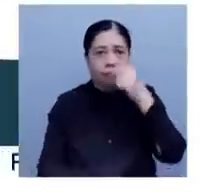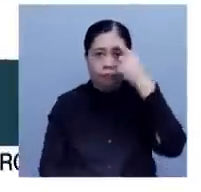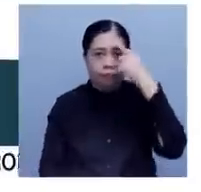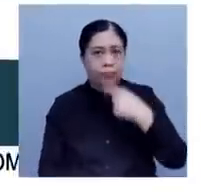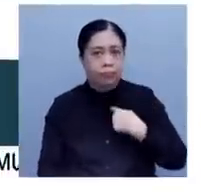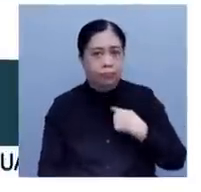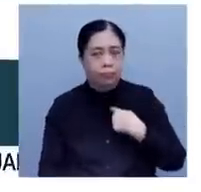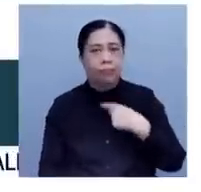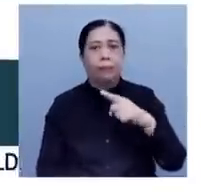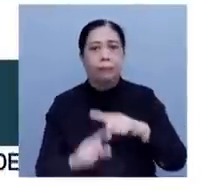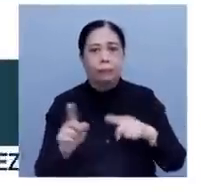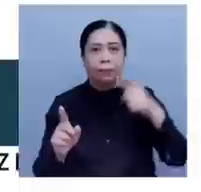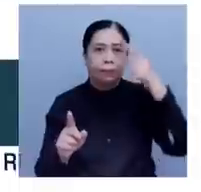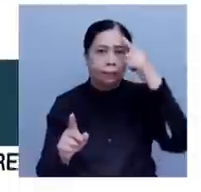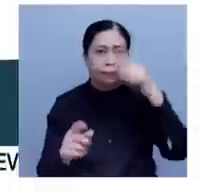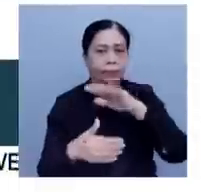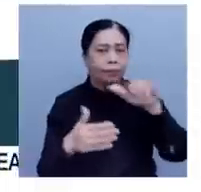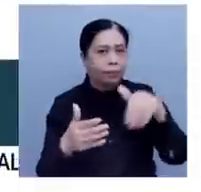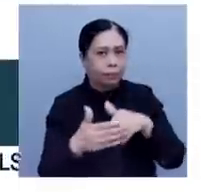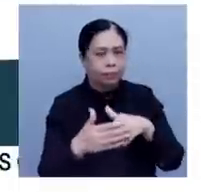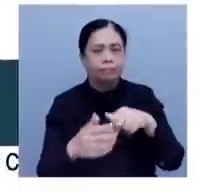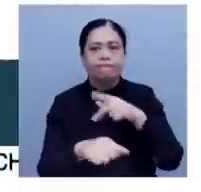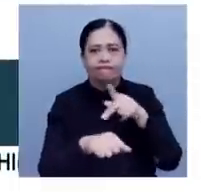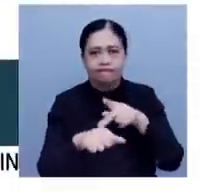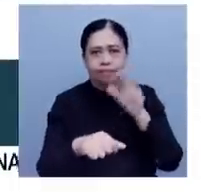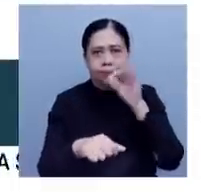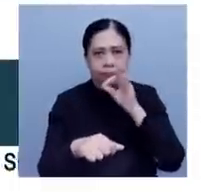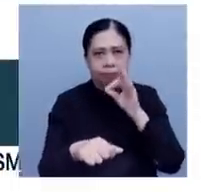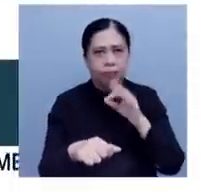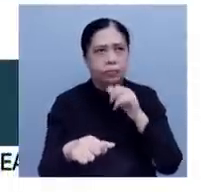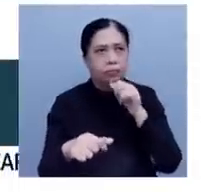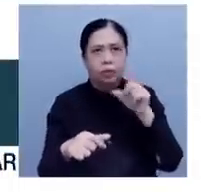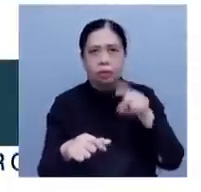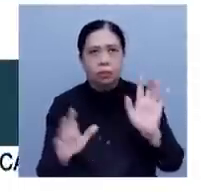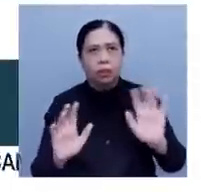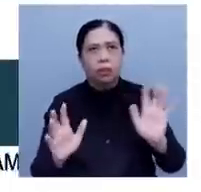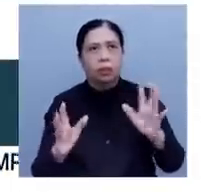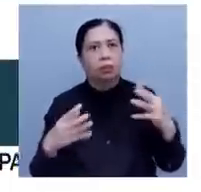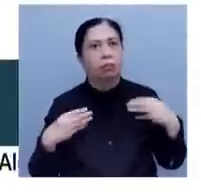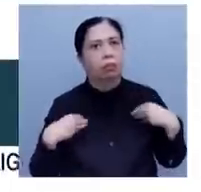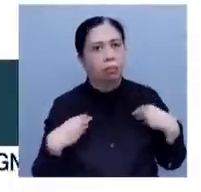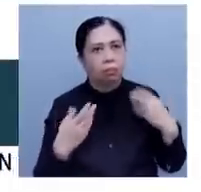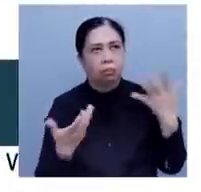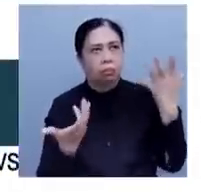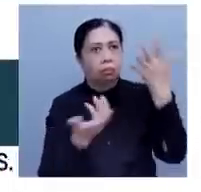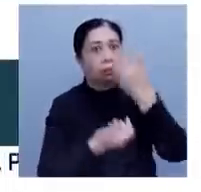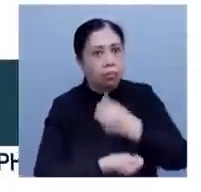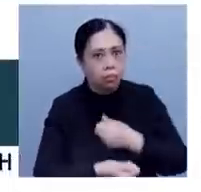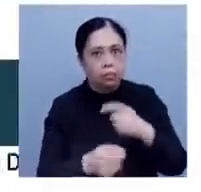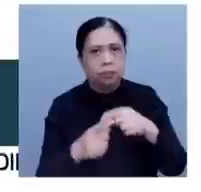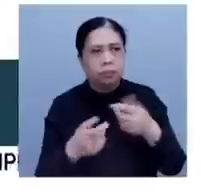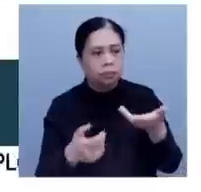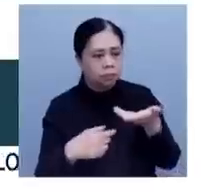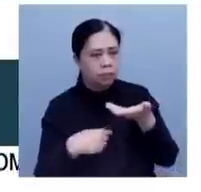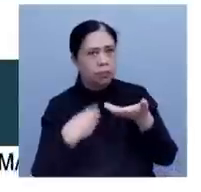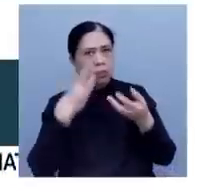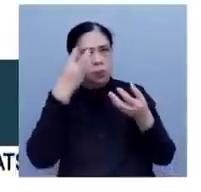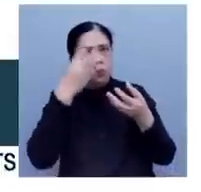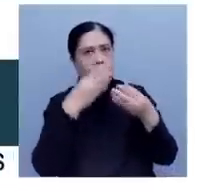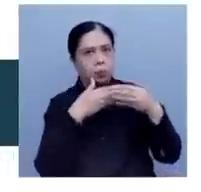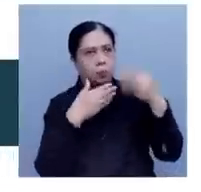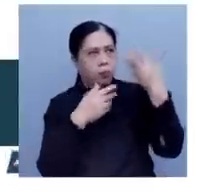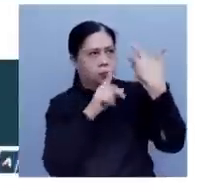para sa ating buong Pilipinas na hindi tayo dapat bumigay dito sa alok ng mga